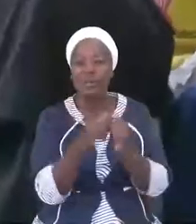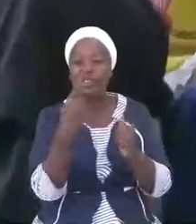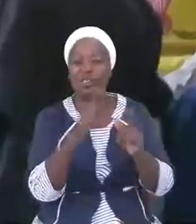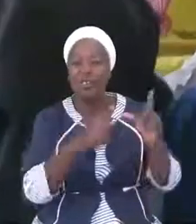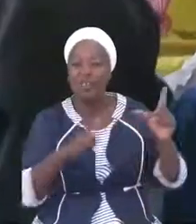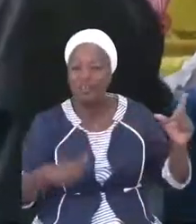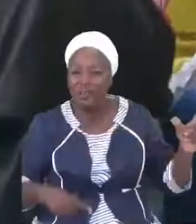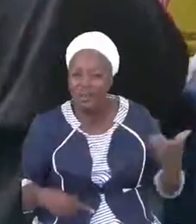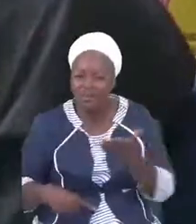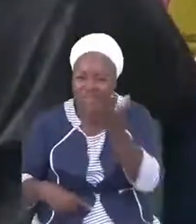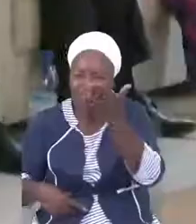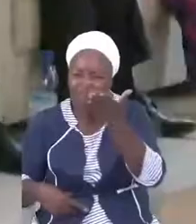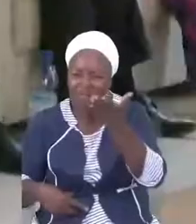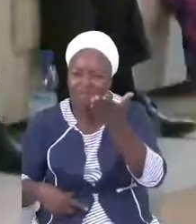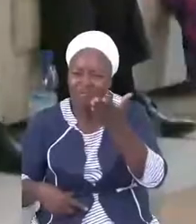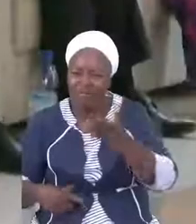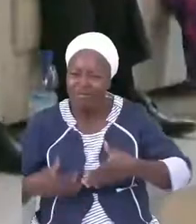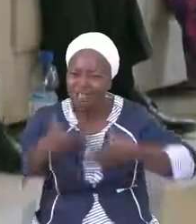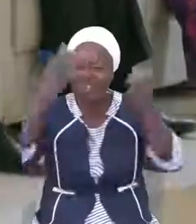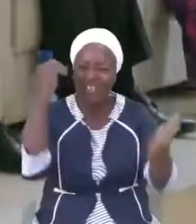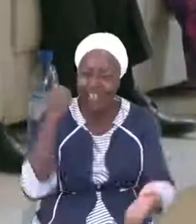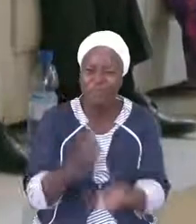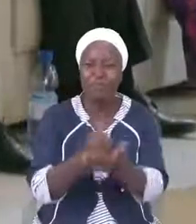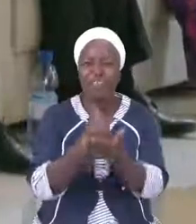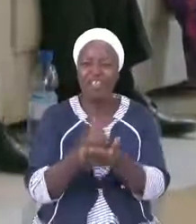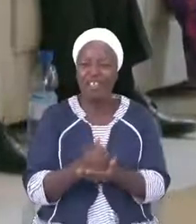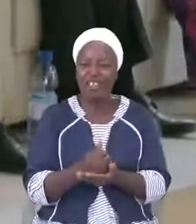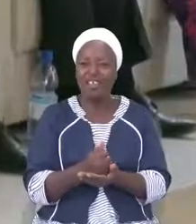Seigneur. Vous avez besoin d'un plus grand amen.